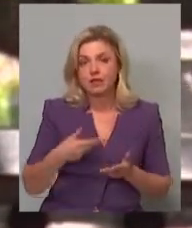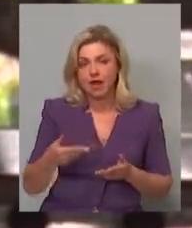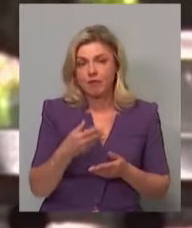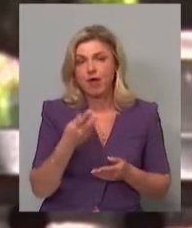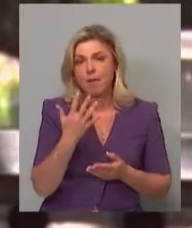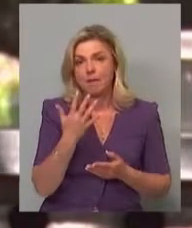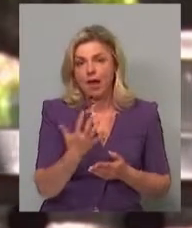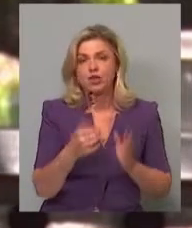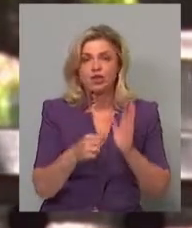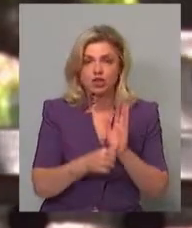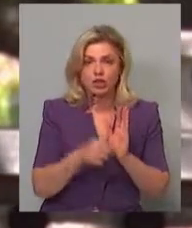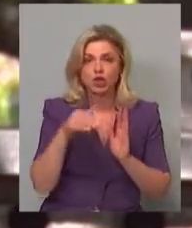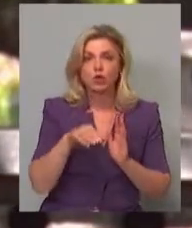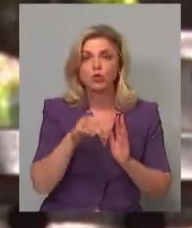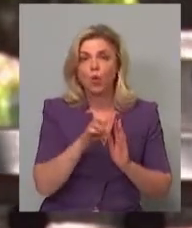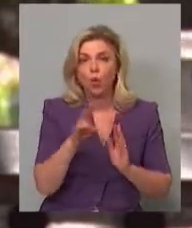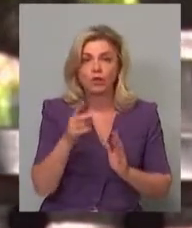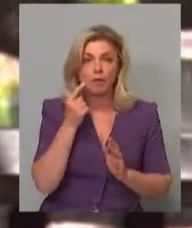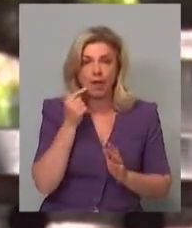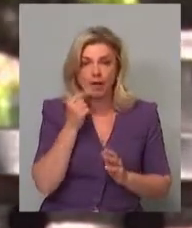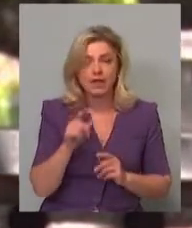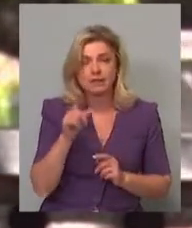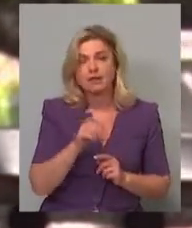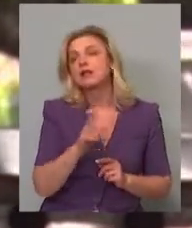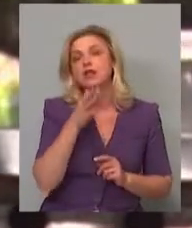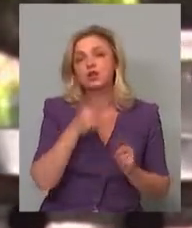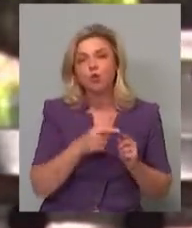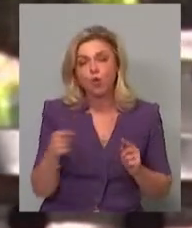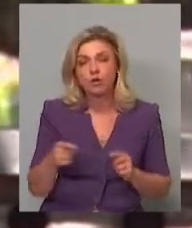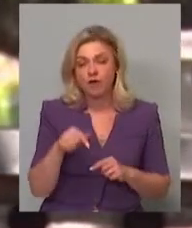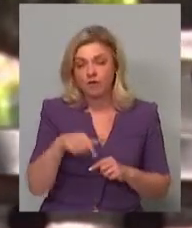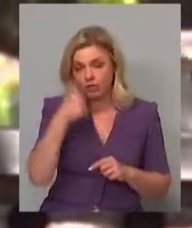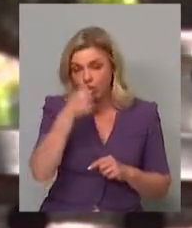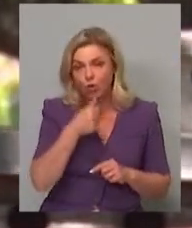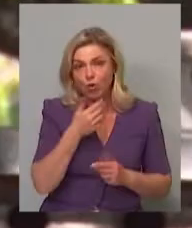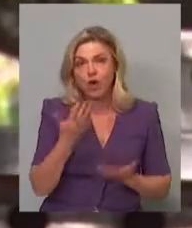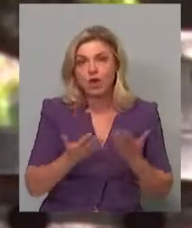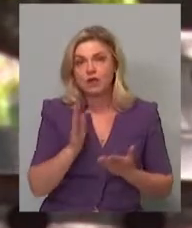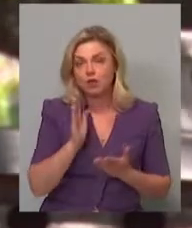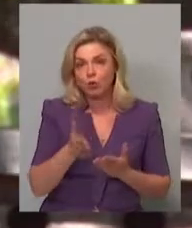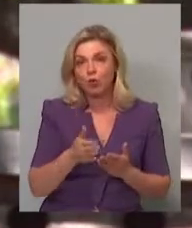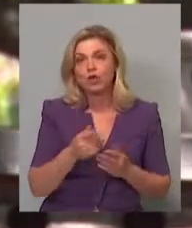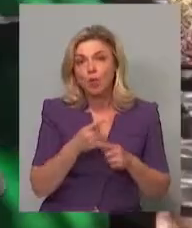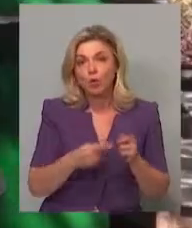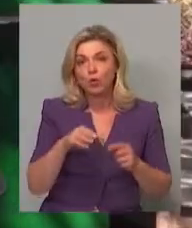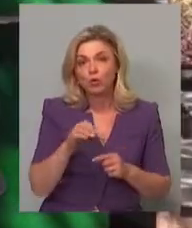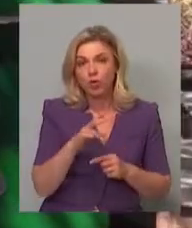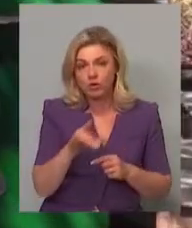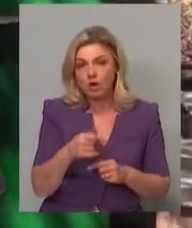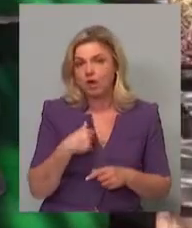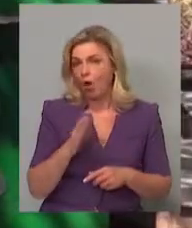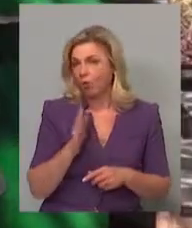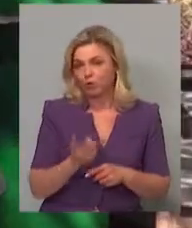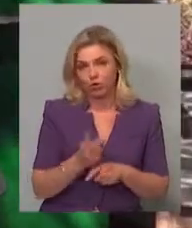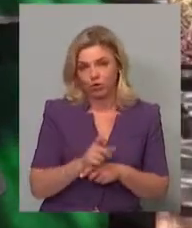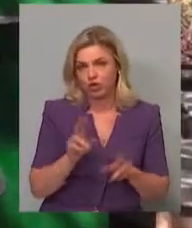5-6 тонн меду за сезон, то якщо цього року буде півтонна, я буду дуже щасливий насправді. Максим розповідає,